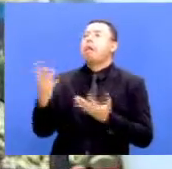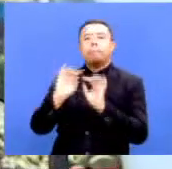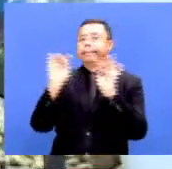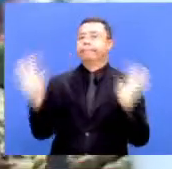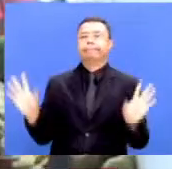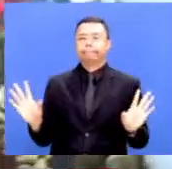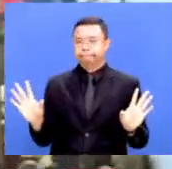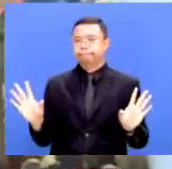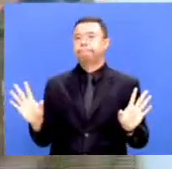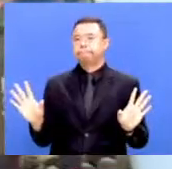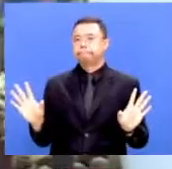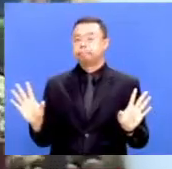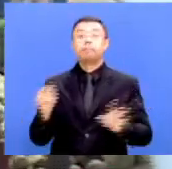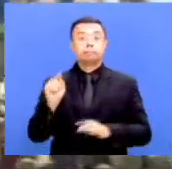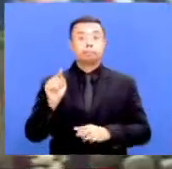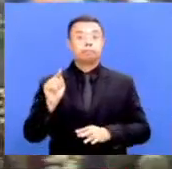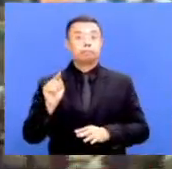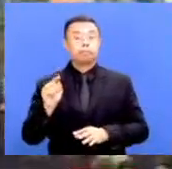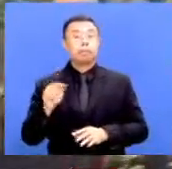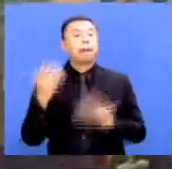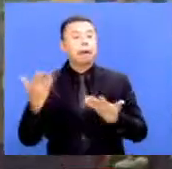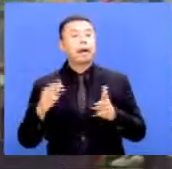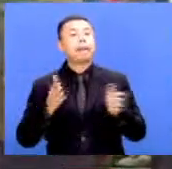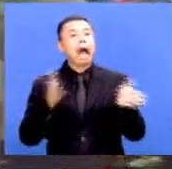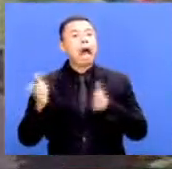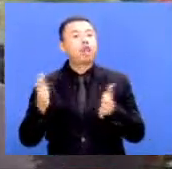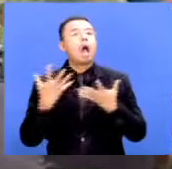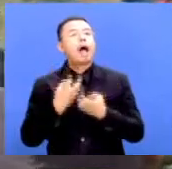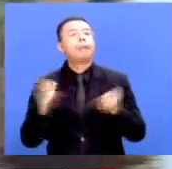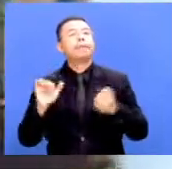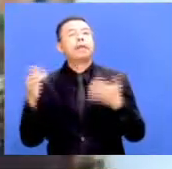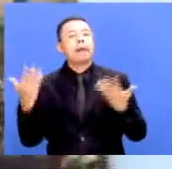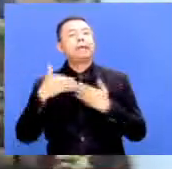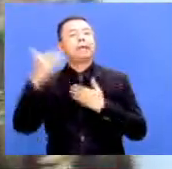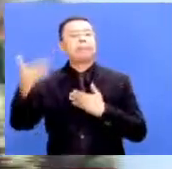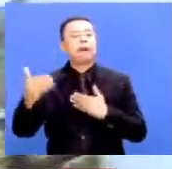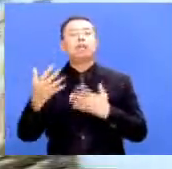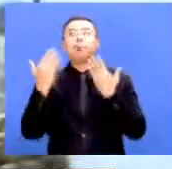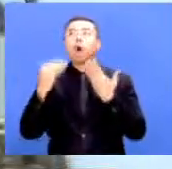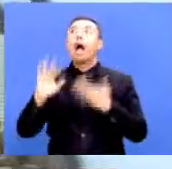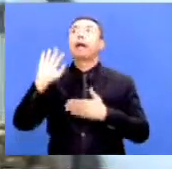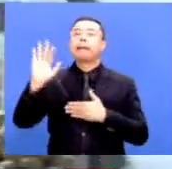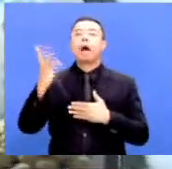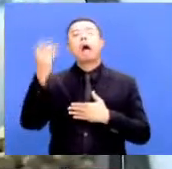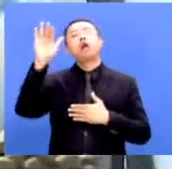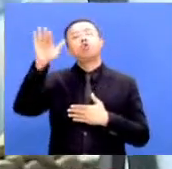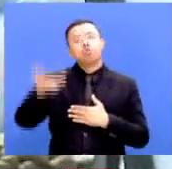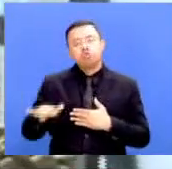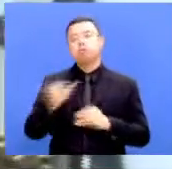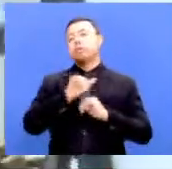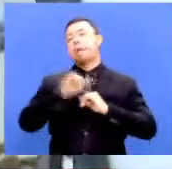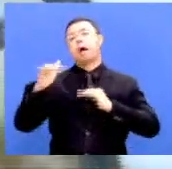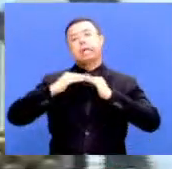pastilah. Terus Abang menyiasatinya gimana nih? Harapannya seperti apa ke depannya? Ya, semoga ke depannya ya harganya normal kembali